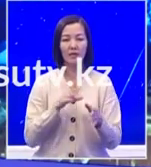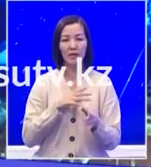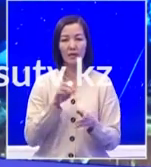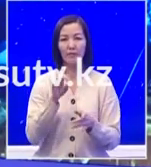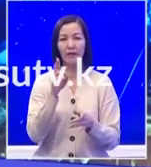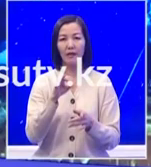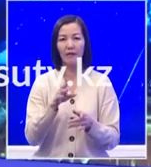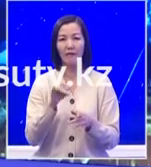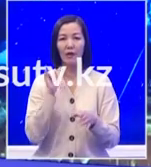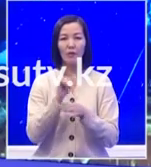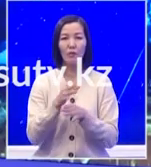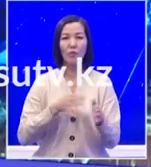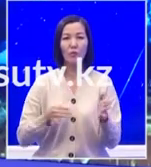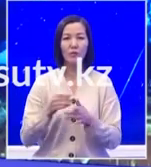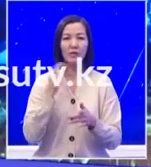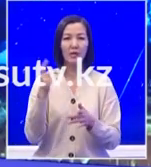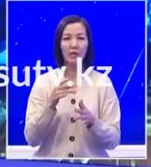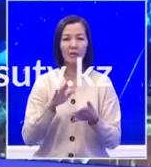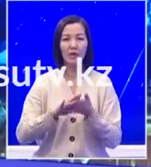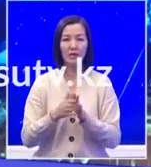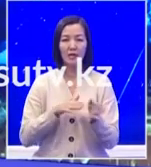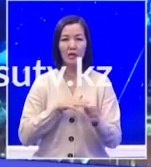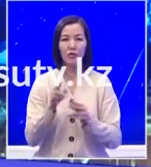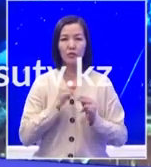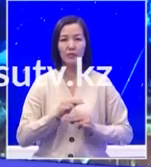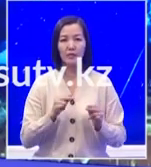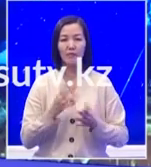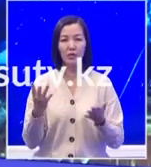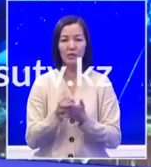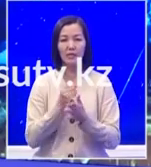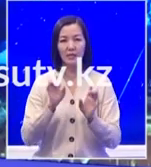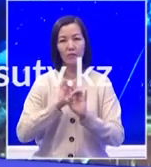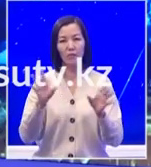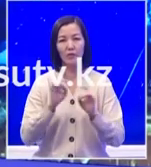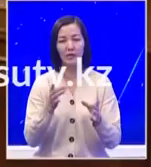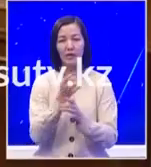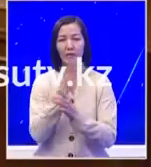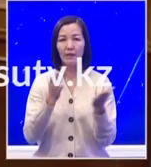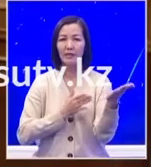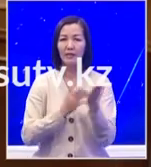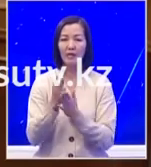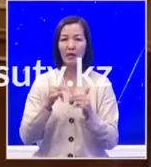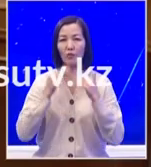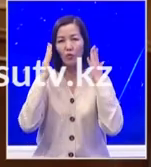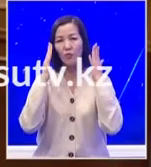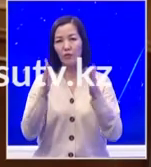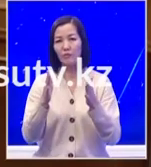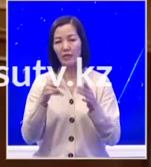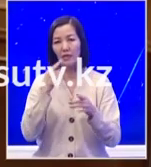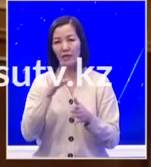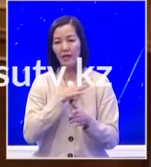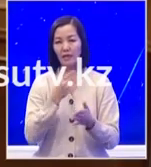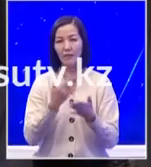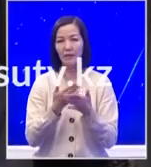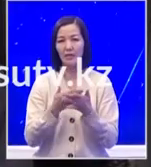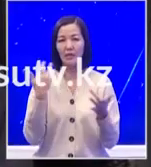Амандық Баталов меймандарға облыстың экономикалық әлеуетін атқарылған жұмыстар мен жетістіктерімен бөлісті. Мәдени салаға да көңіл бөлініп жатқан